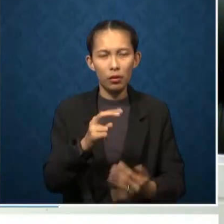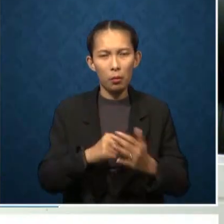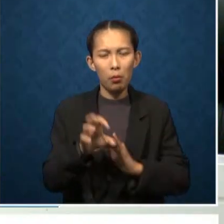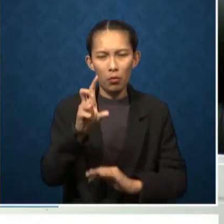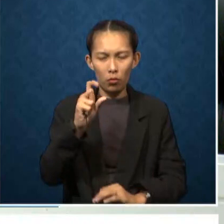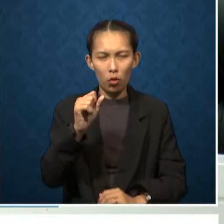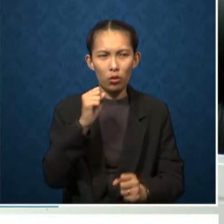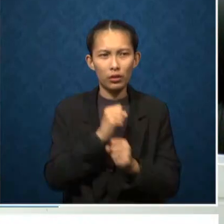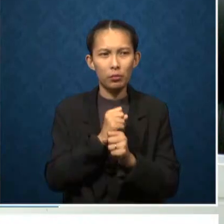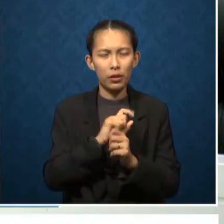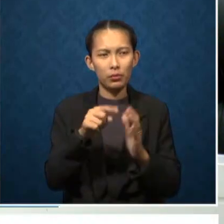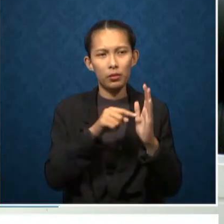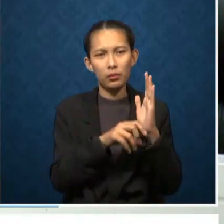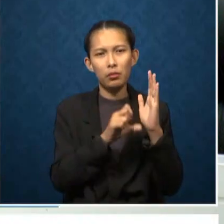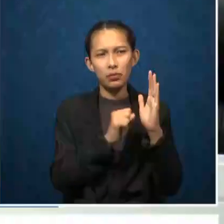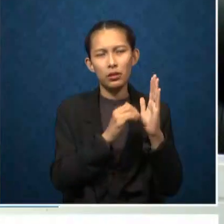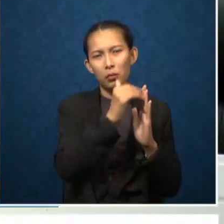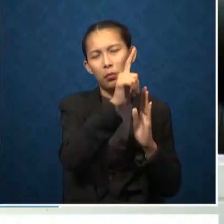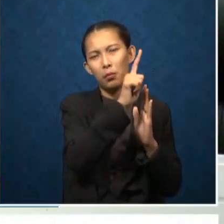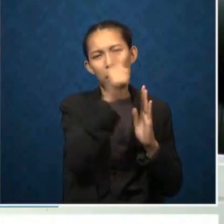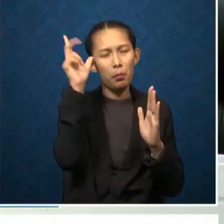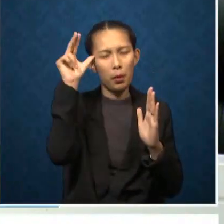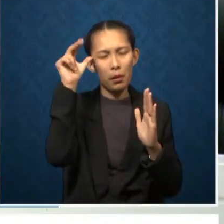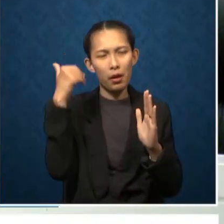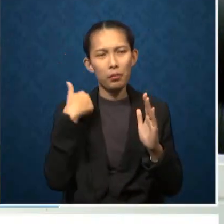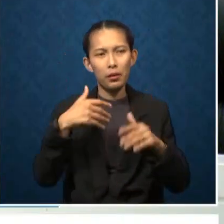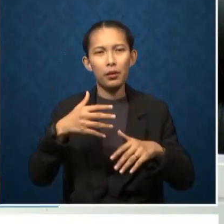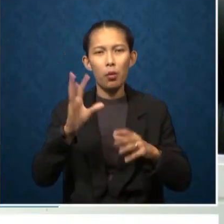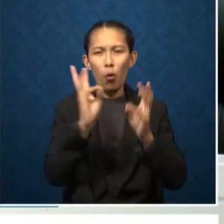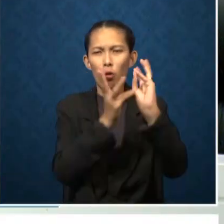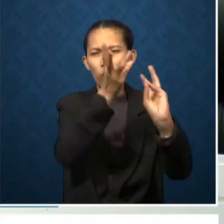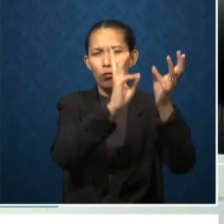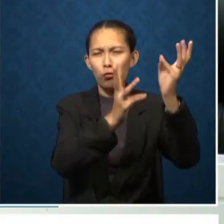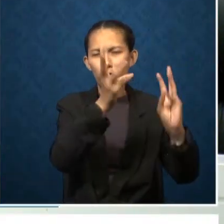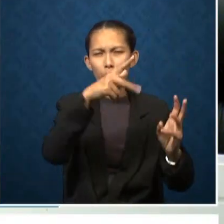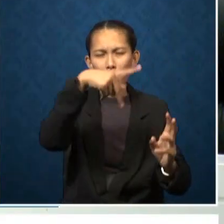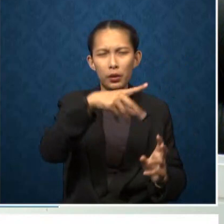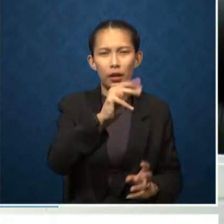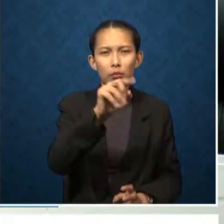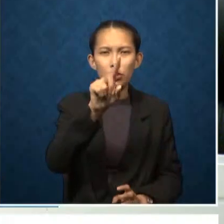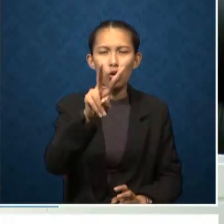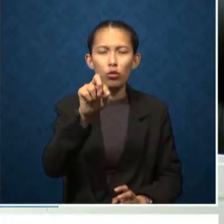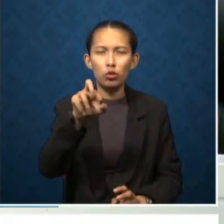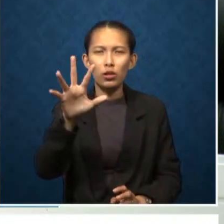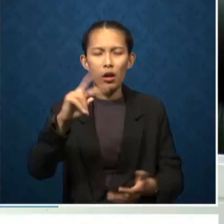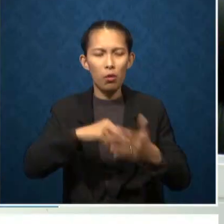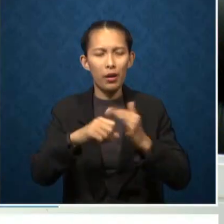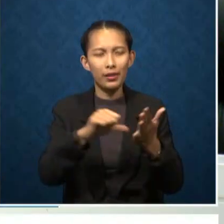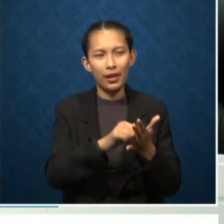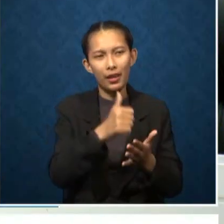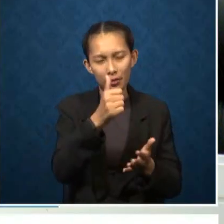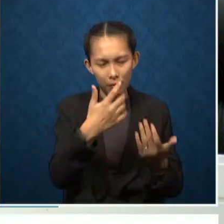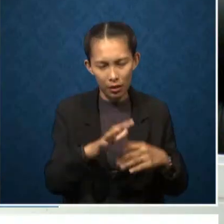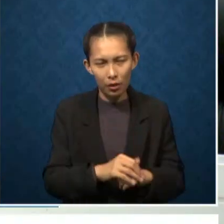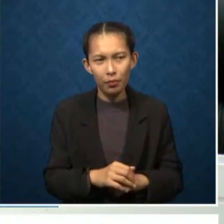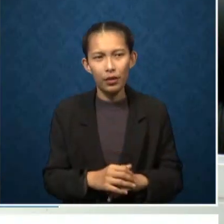ขับเคลื่อนในจังหวัดสิงห์บุรีและลำปางเกี่ยวกับการแก้ไขปัญหาฝุ่นละอองขนาดเล็ก PM 2.5 นะคะแล้วก็มีการเปิดกิจ